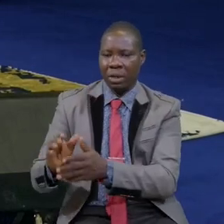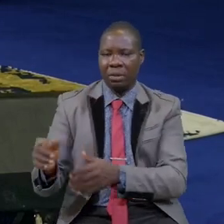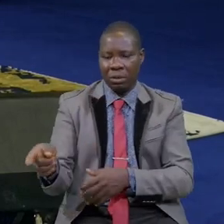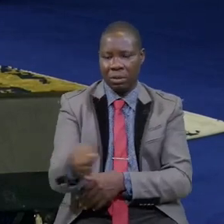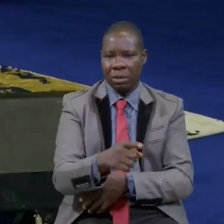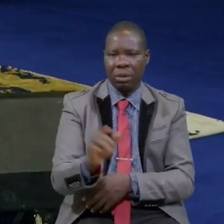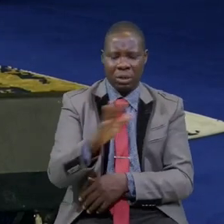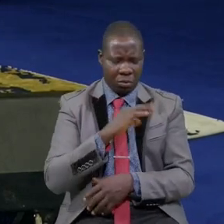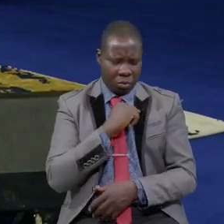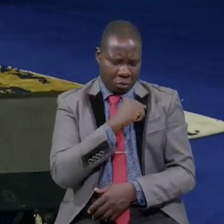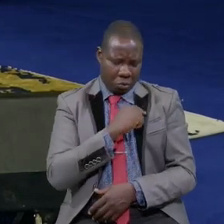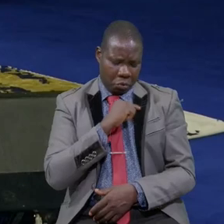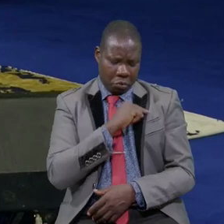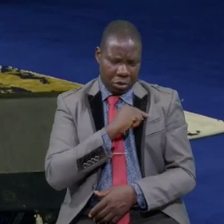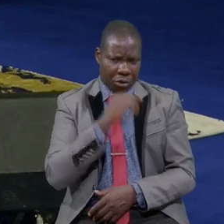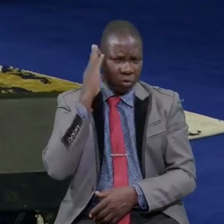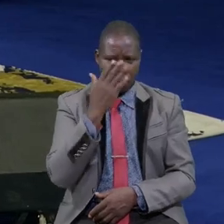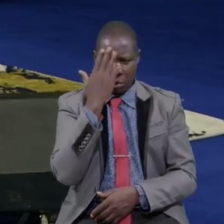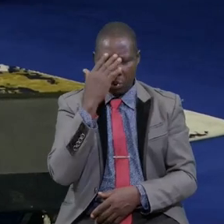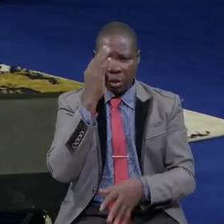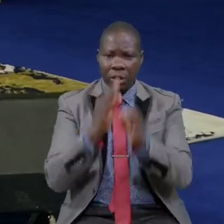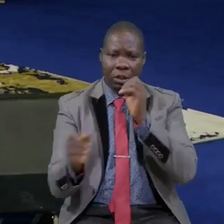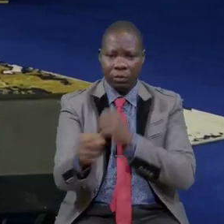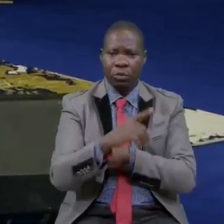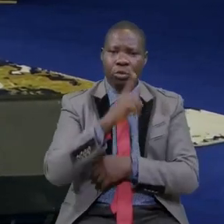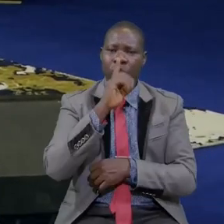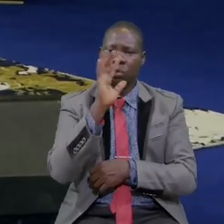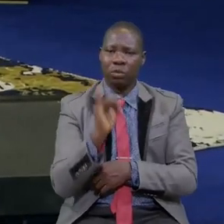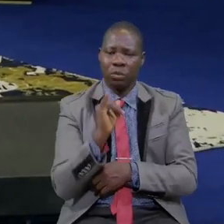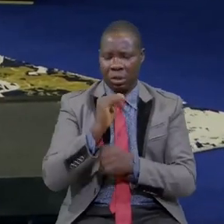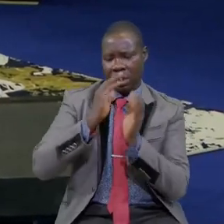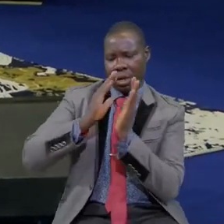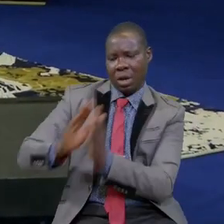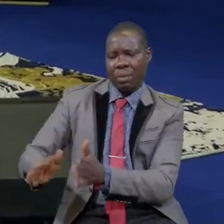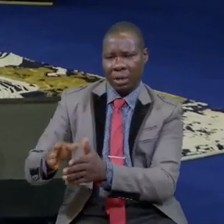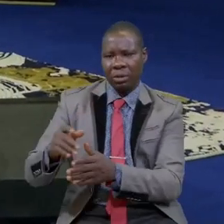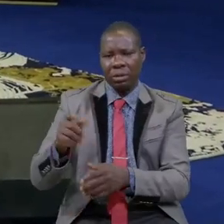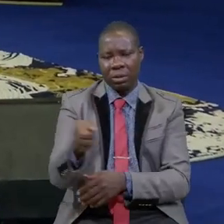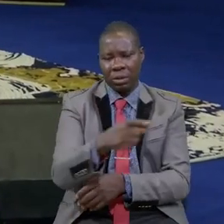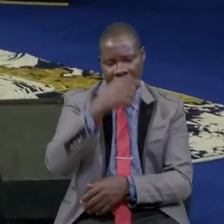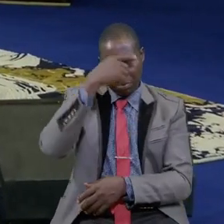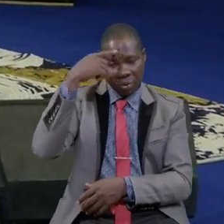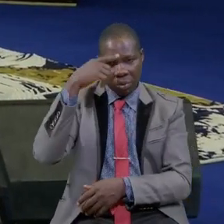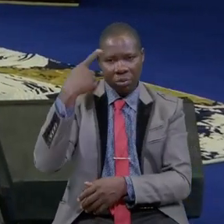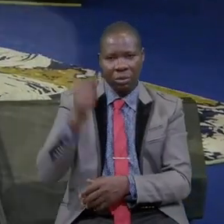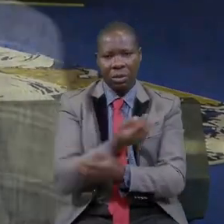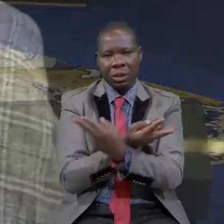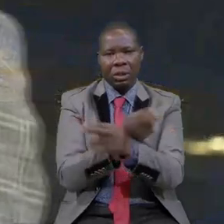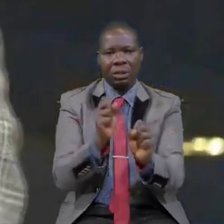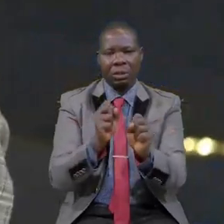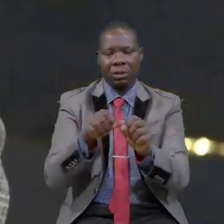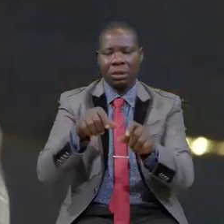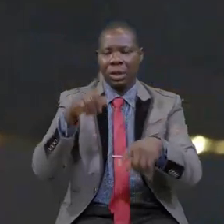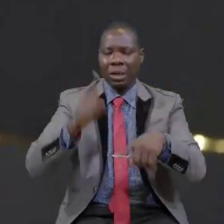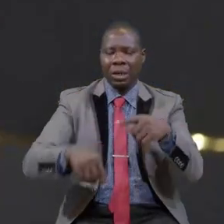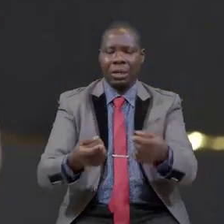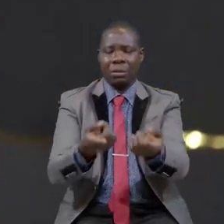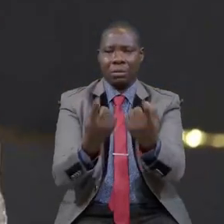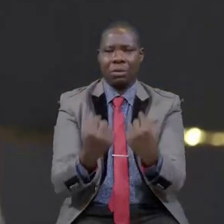ta conscience saura si véritablement tu l'as abandonné. Parce que la rédemption ne peut pas